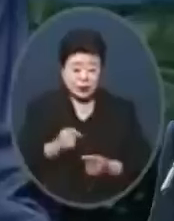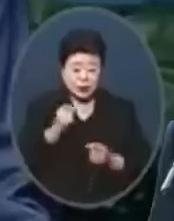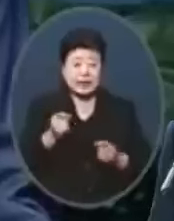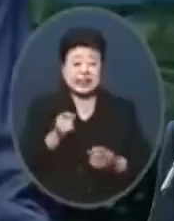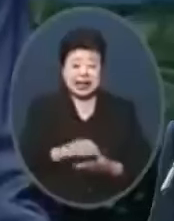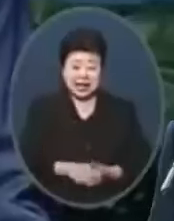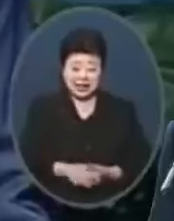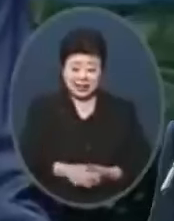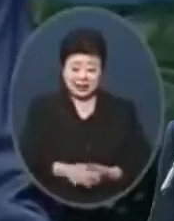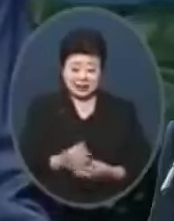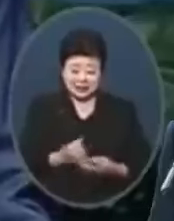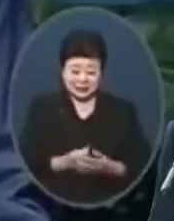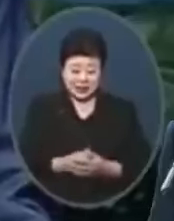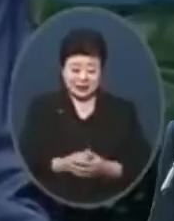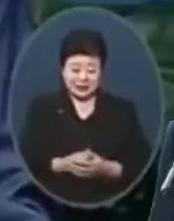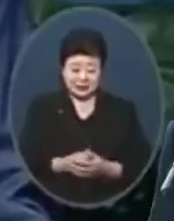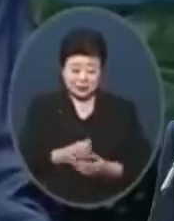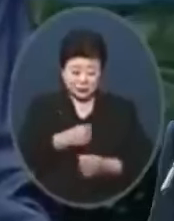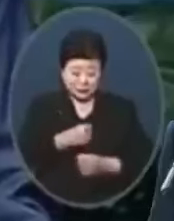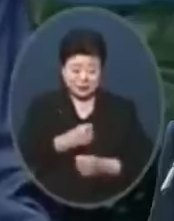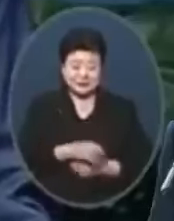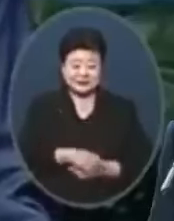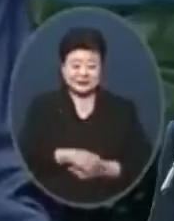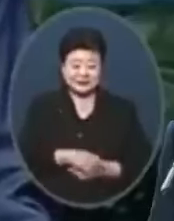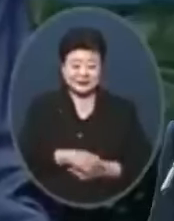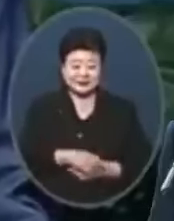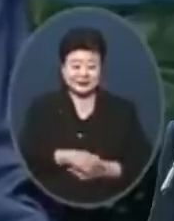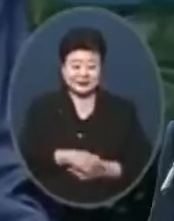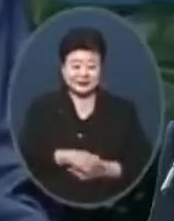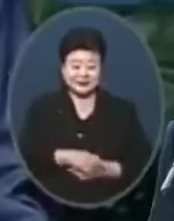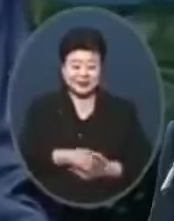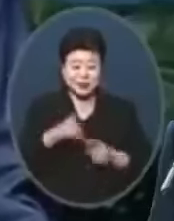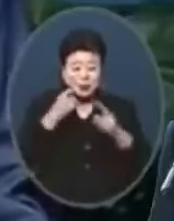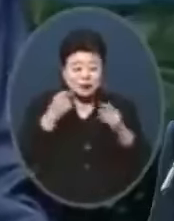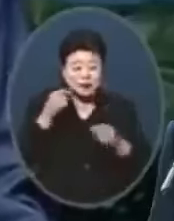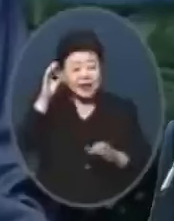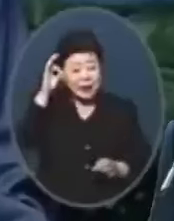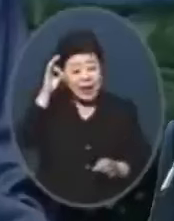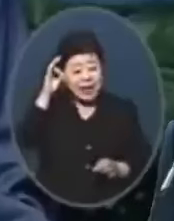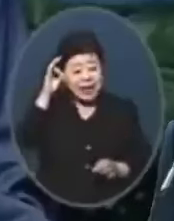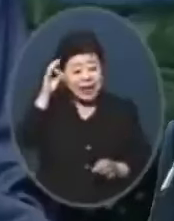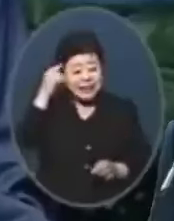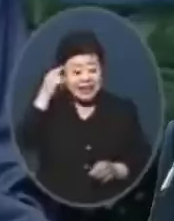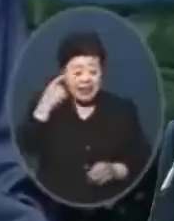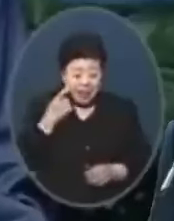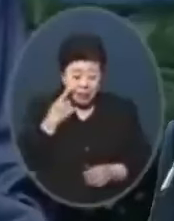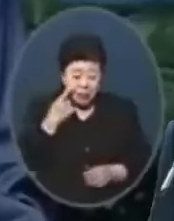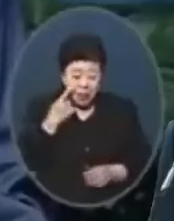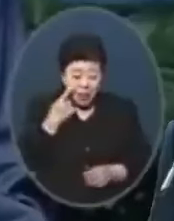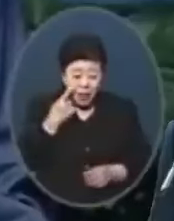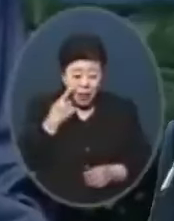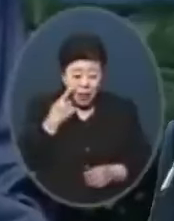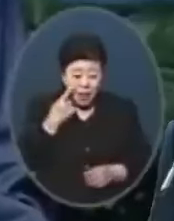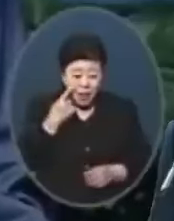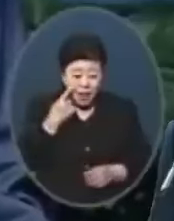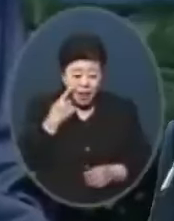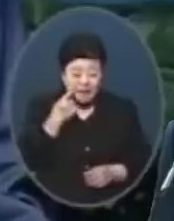그런데 저는 가만히 죄를 살펴보니까